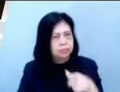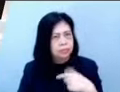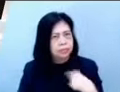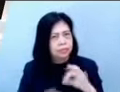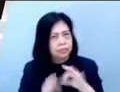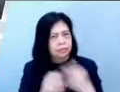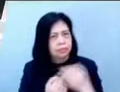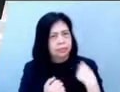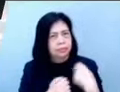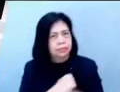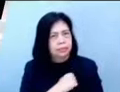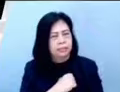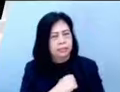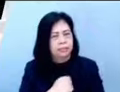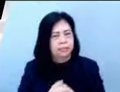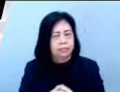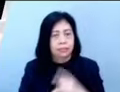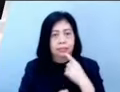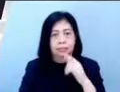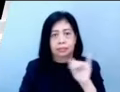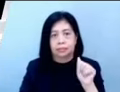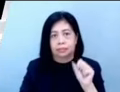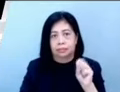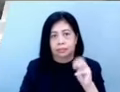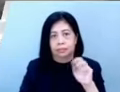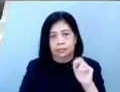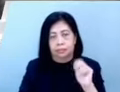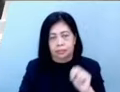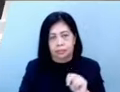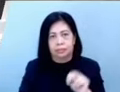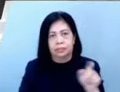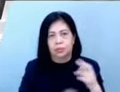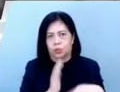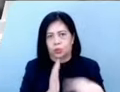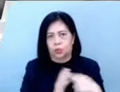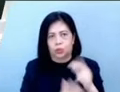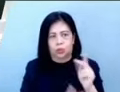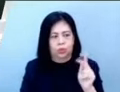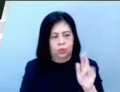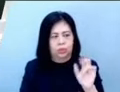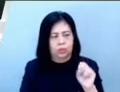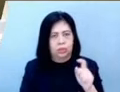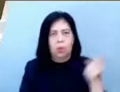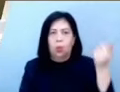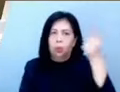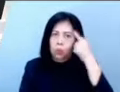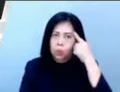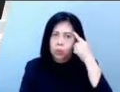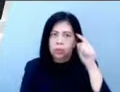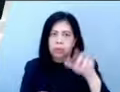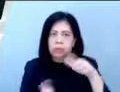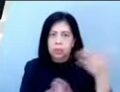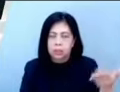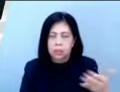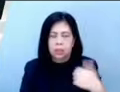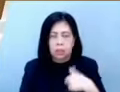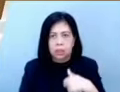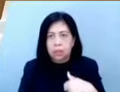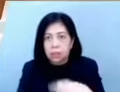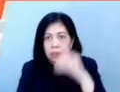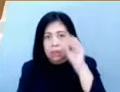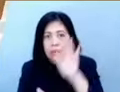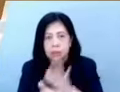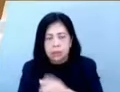karakter kasi ni Jasmine Curtis Smith na si Christy aakalaing patay na. At nang balikan niya ang asawang si Jordan, played by Raver